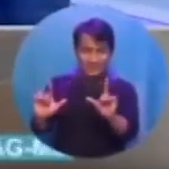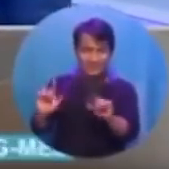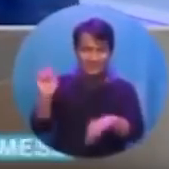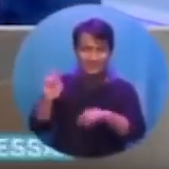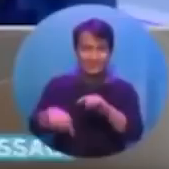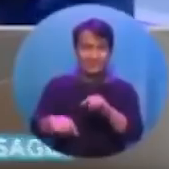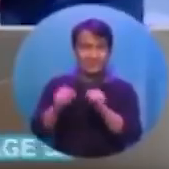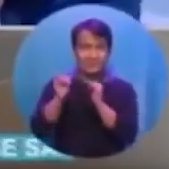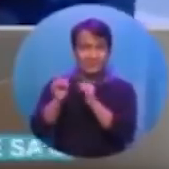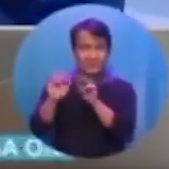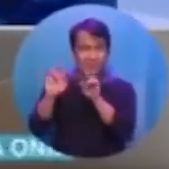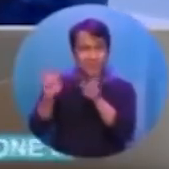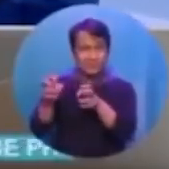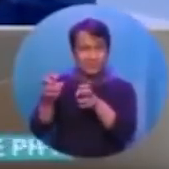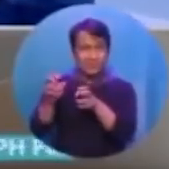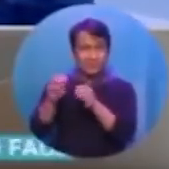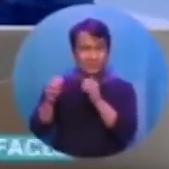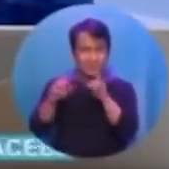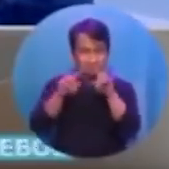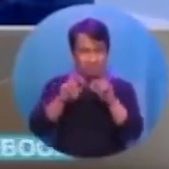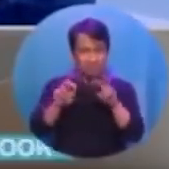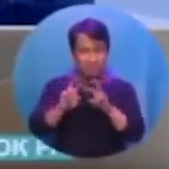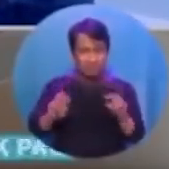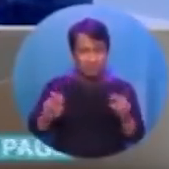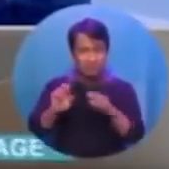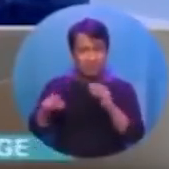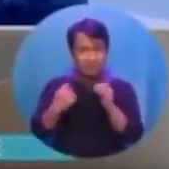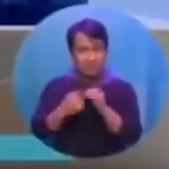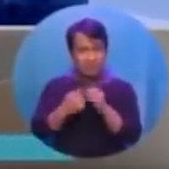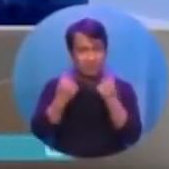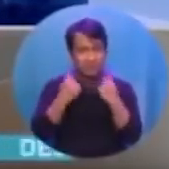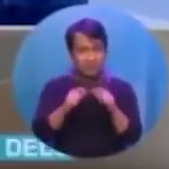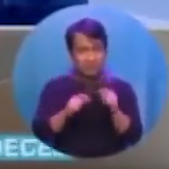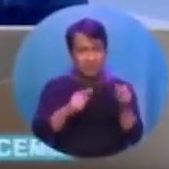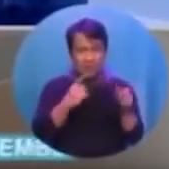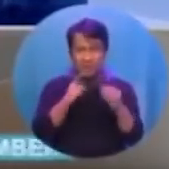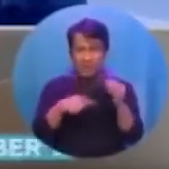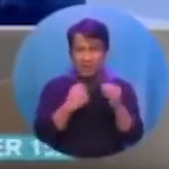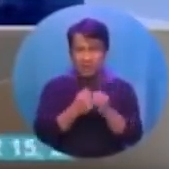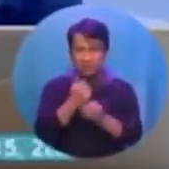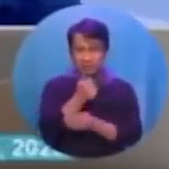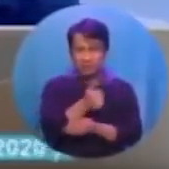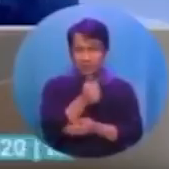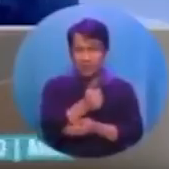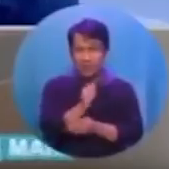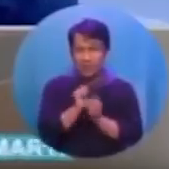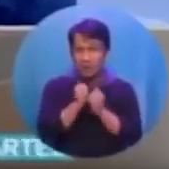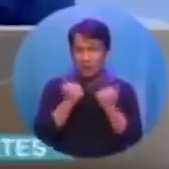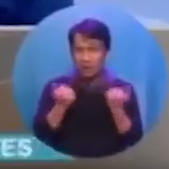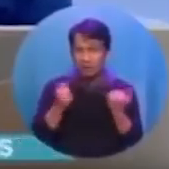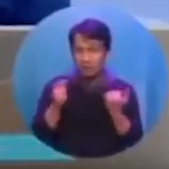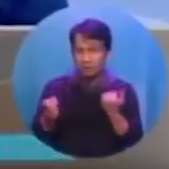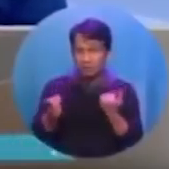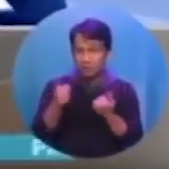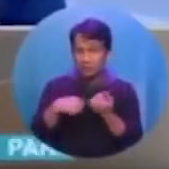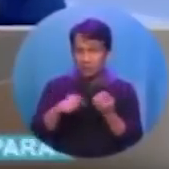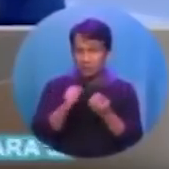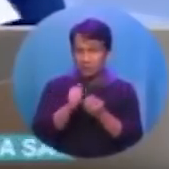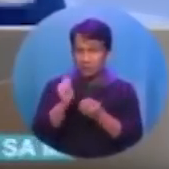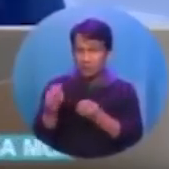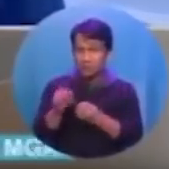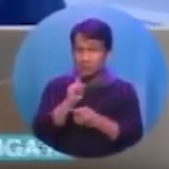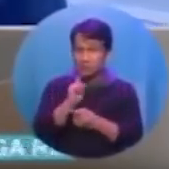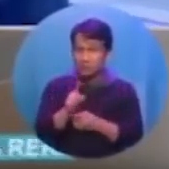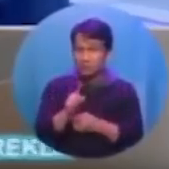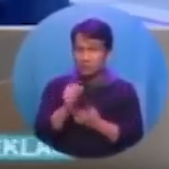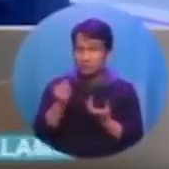ngayon, mag-i-interview po tayo. Gagawa po tayo ng mga investigasyon. Susubukan po natin sa abot natin mga kaya kung ano ba talaga ang nangyari